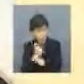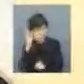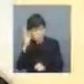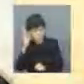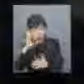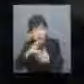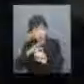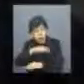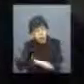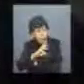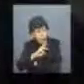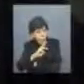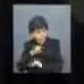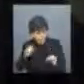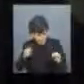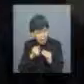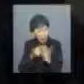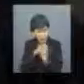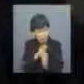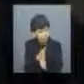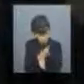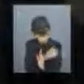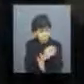วลา18 นาฬิกาก่อนวันเลือกตั้ง